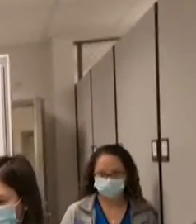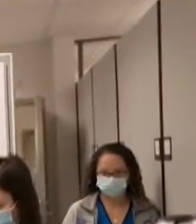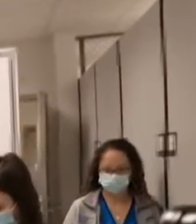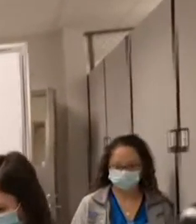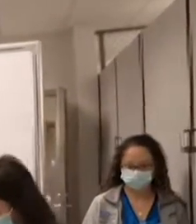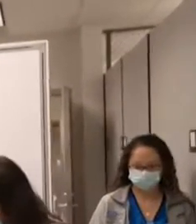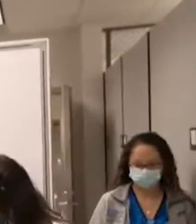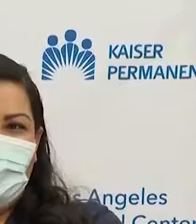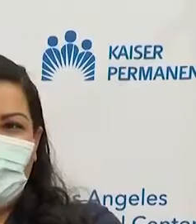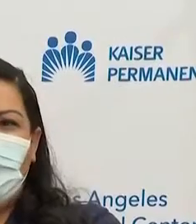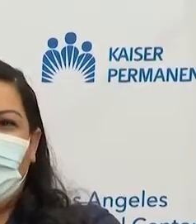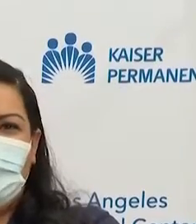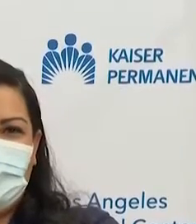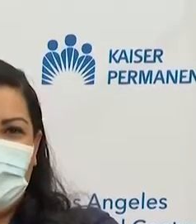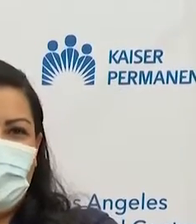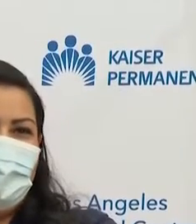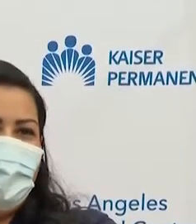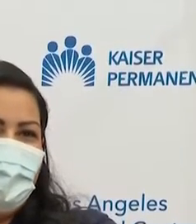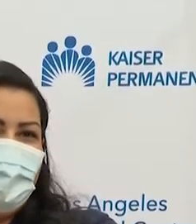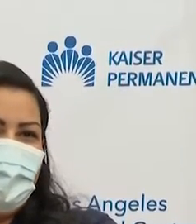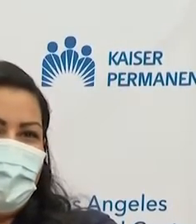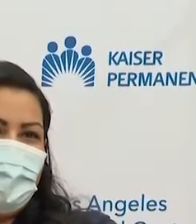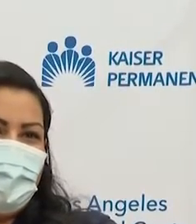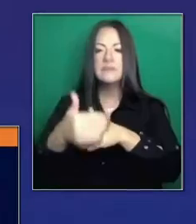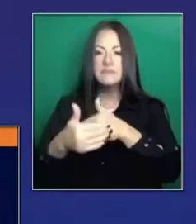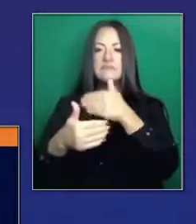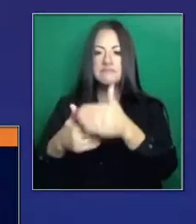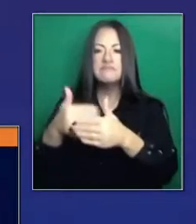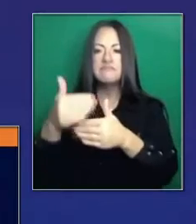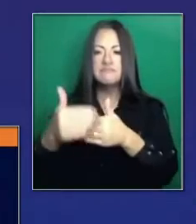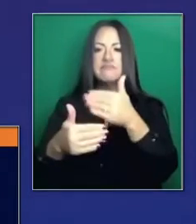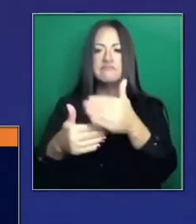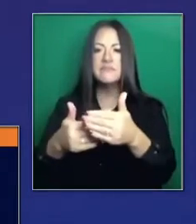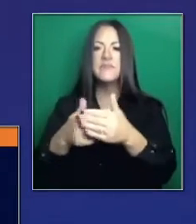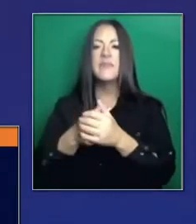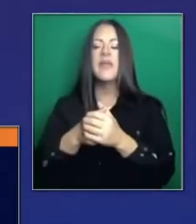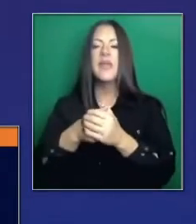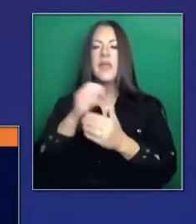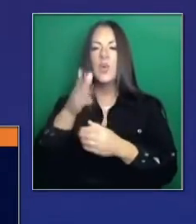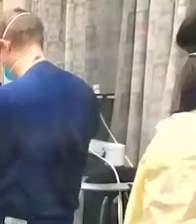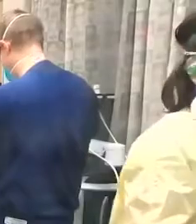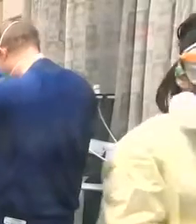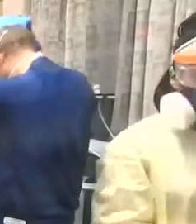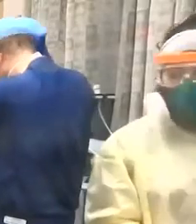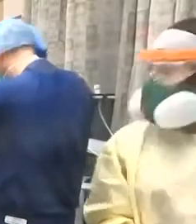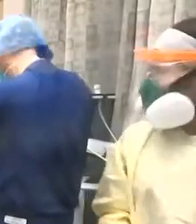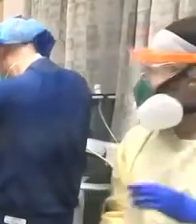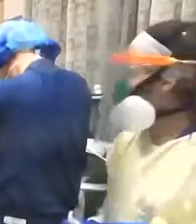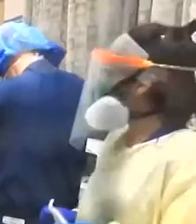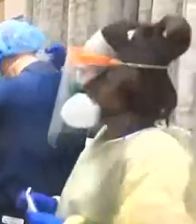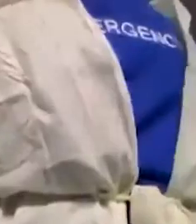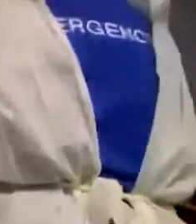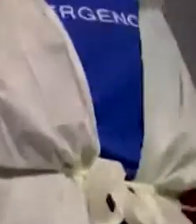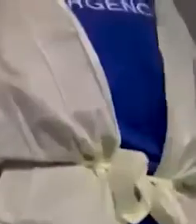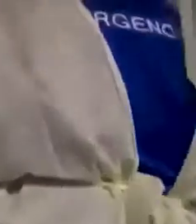Hai selain menyerukan agar mempercepat penggunaan vaksin kofic 19 Gubernur negara bagian California mengingatkan pentingnya vaksinasi